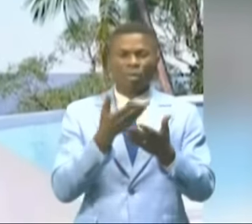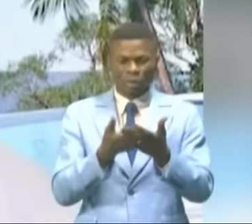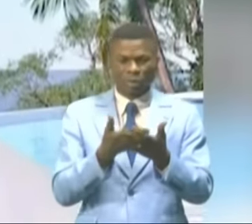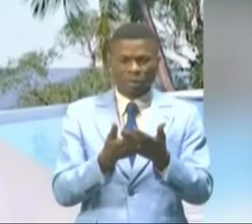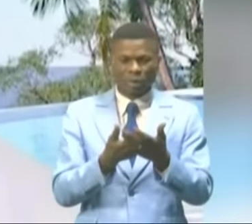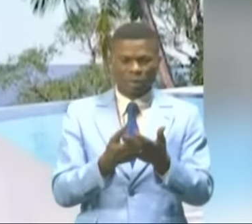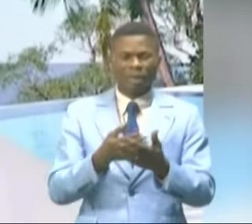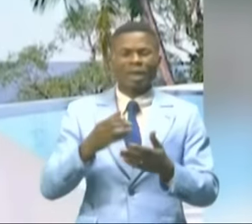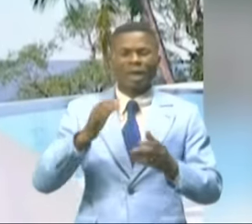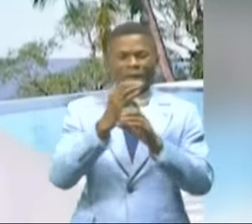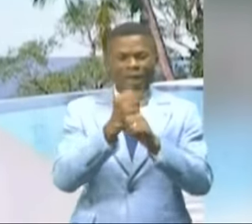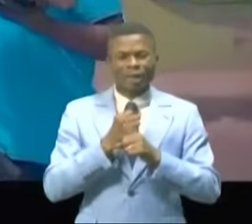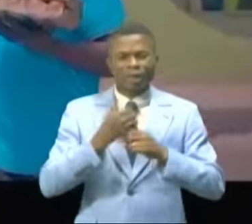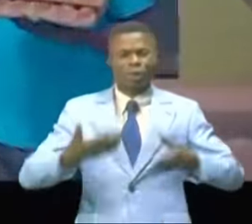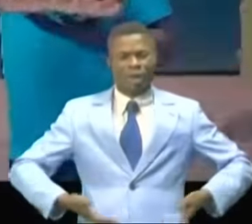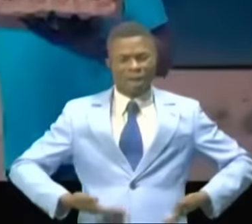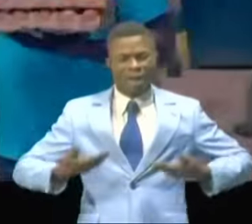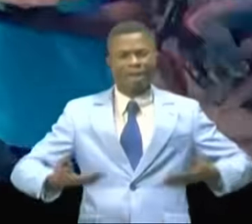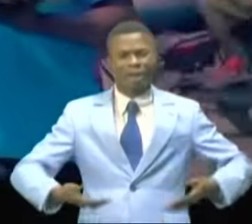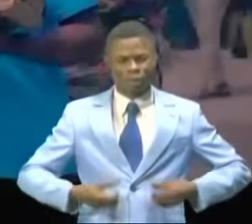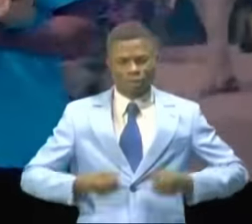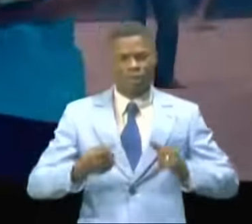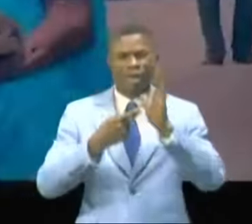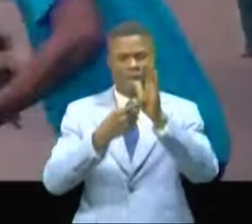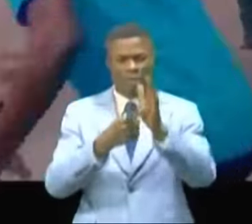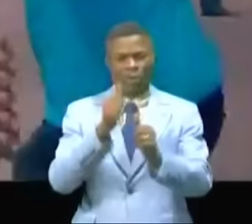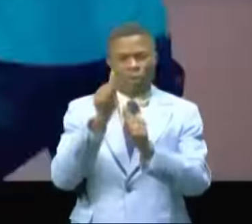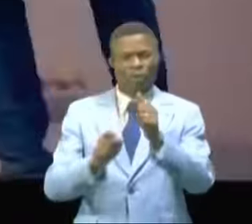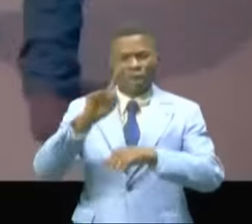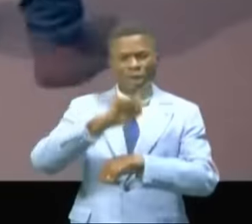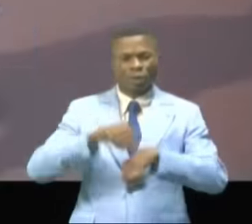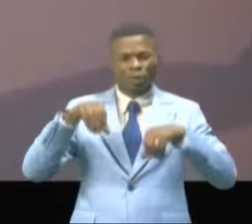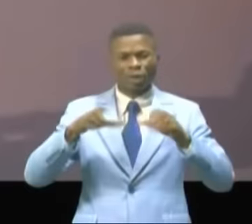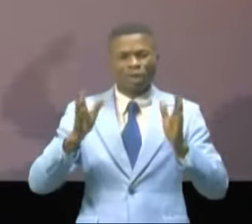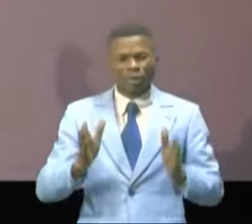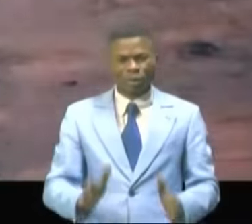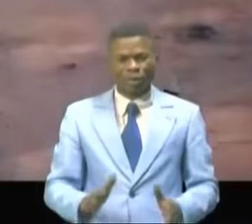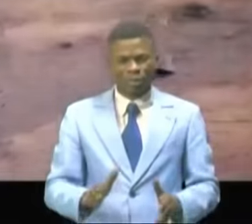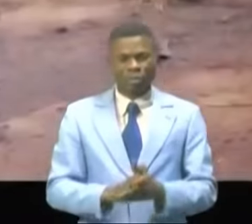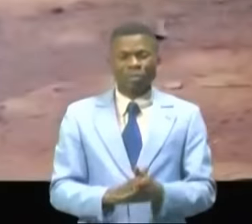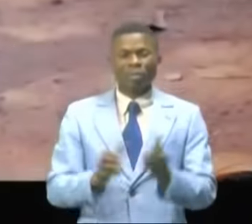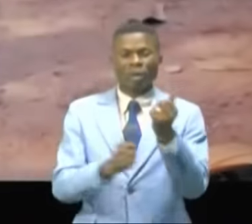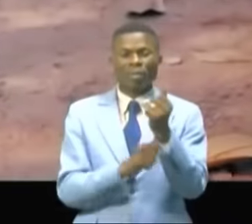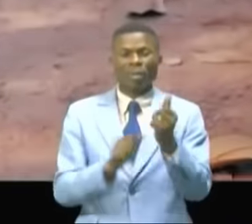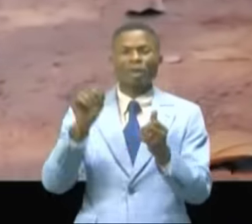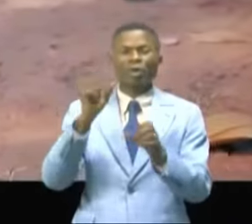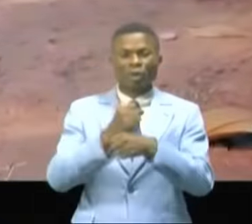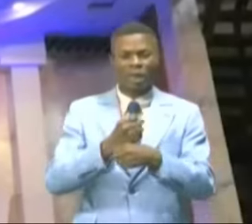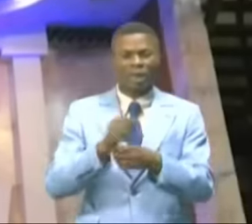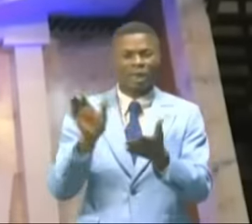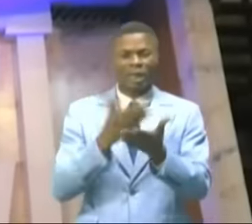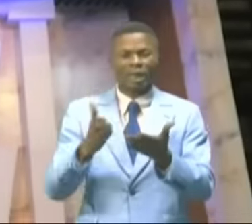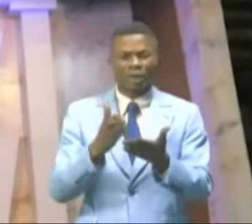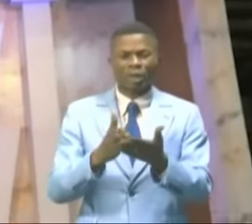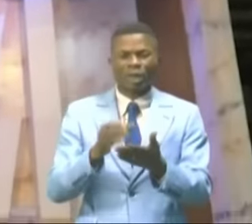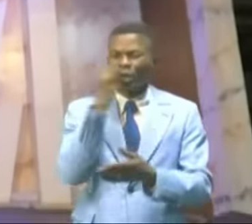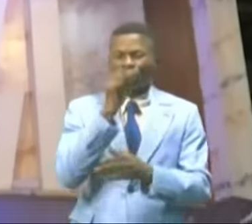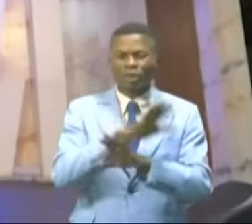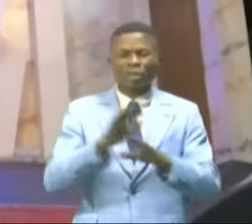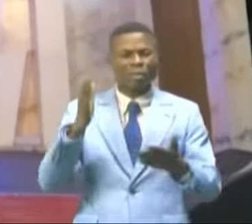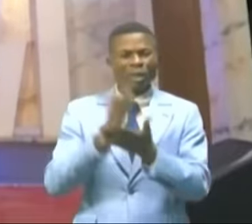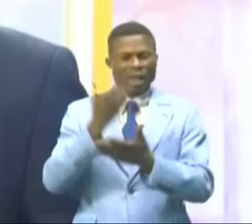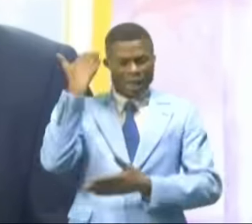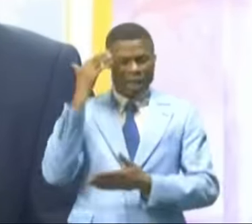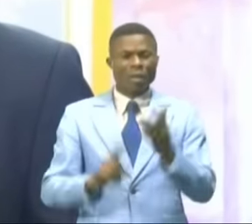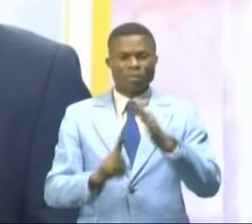a le sentiment que cela reflète le quotidien des Congolais. Son auteur avait presque disparu des radars. Les voici